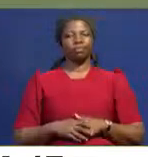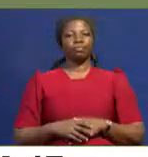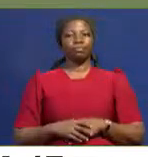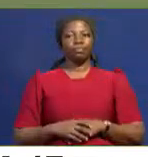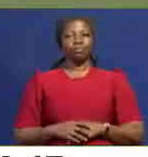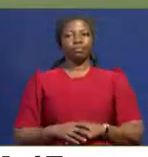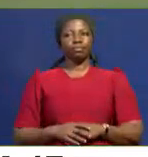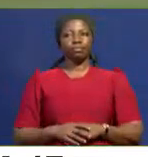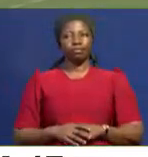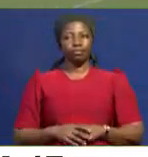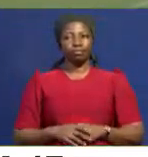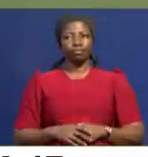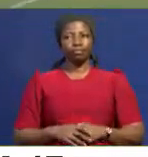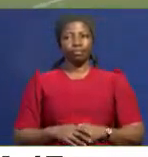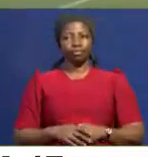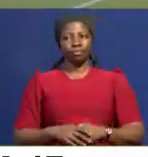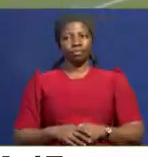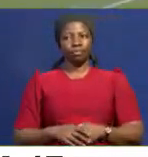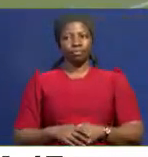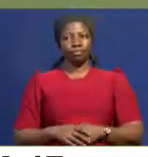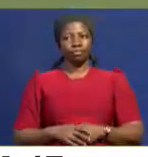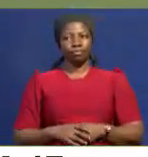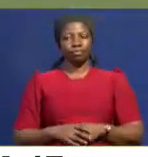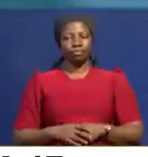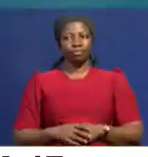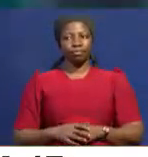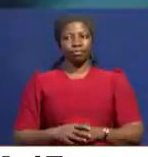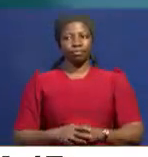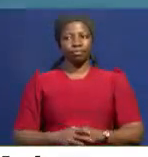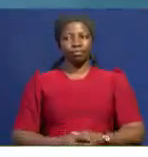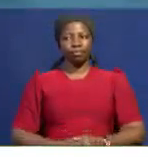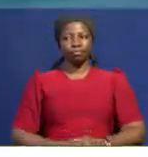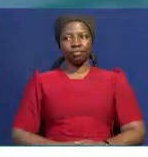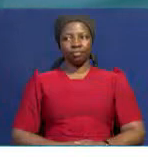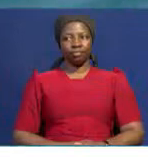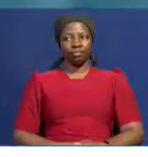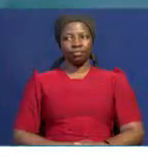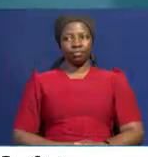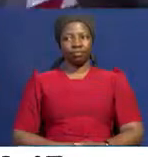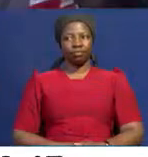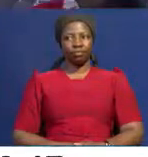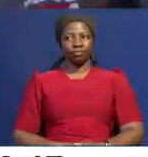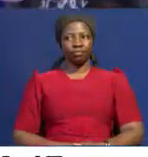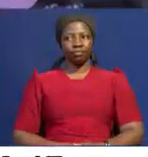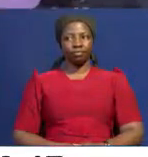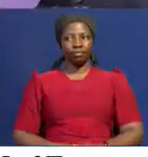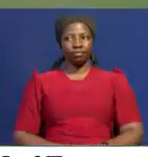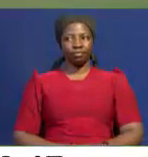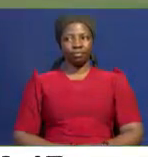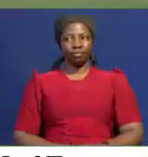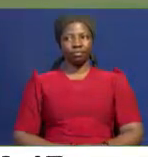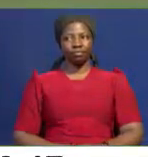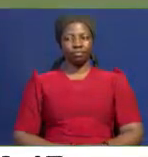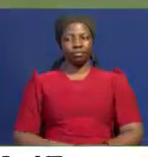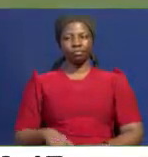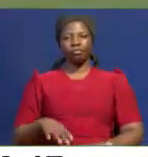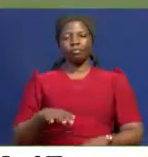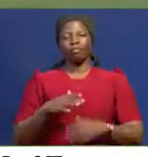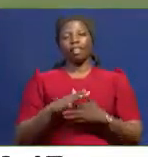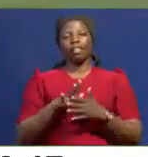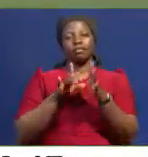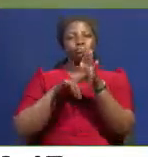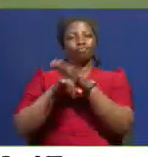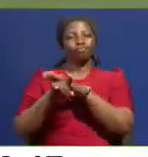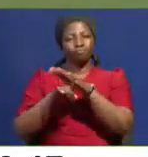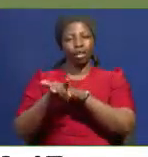The players going the other way who are doing the running in behind, and it's 2-0 to Kenya. Beautifully struck. Mabao ya Junior